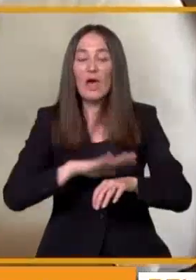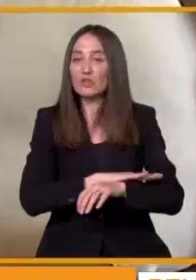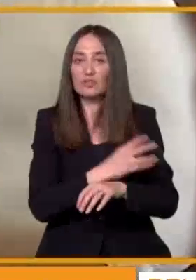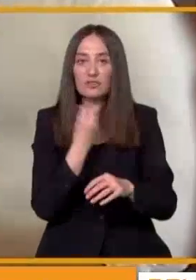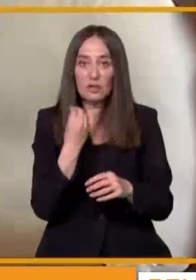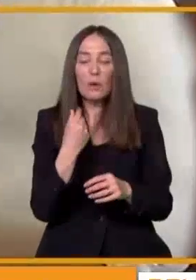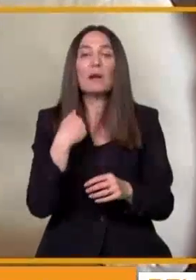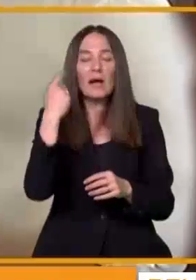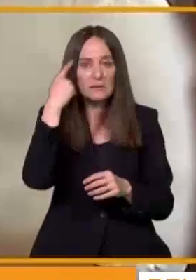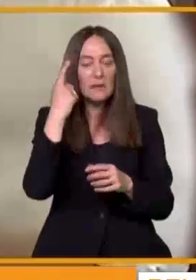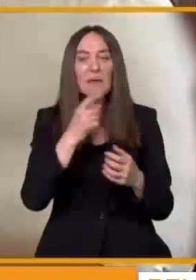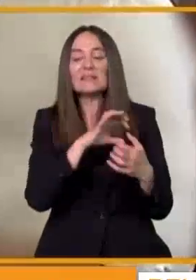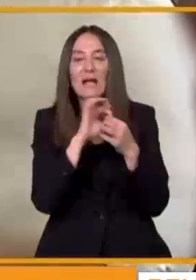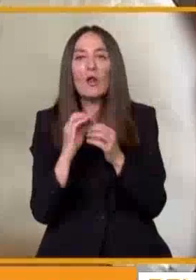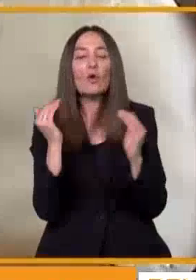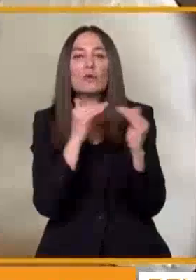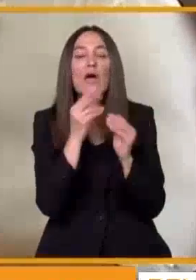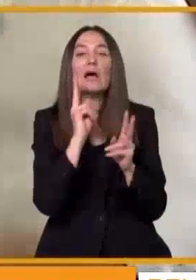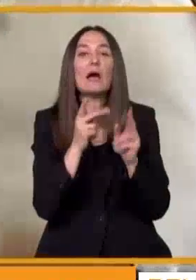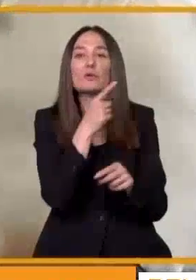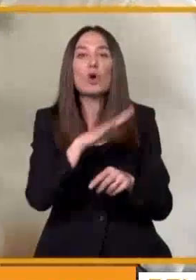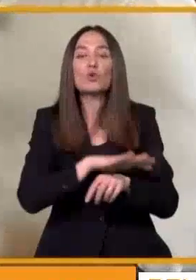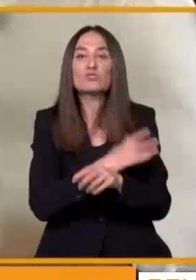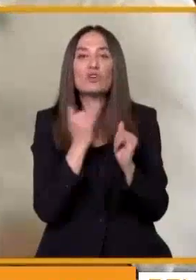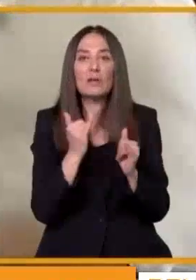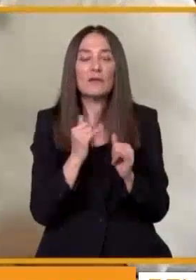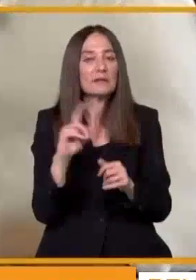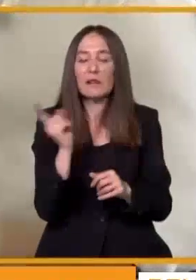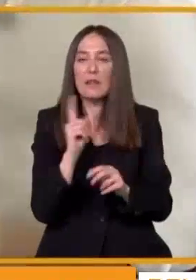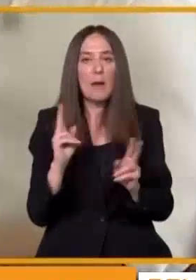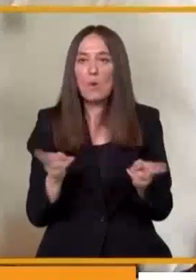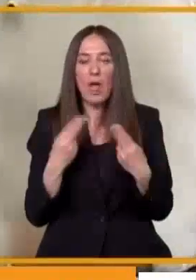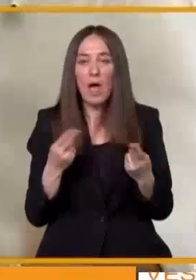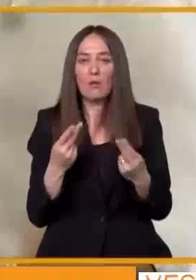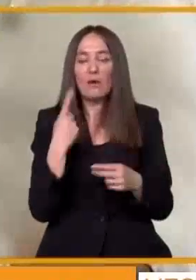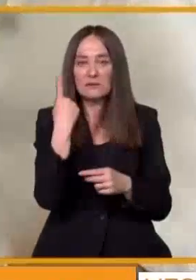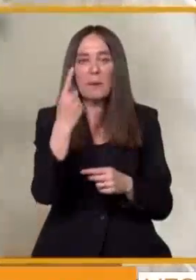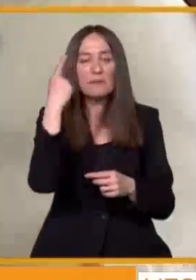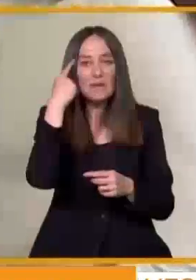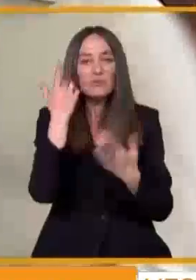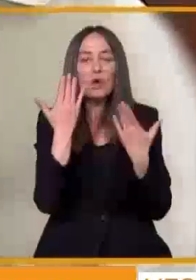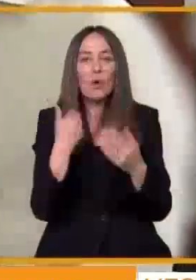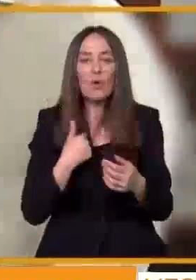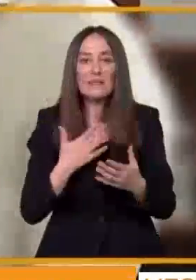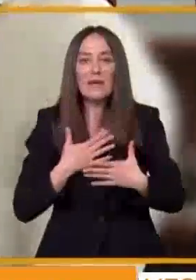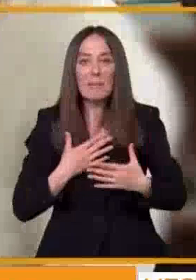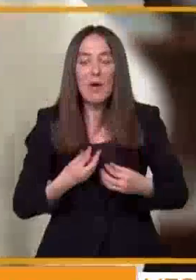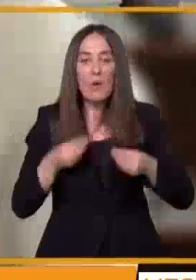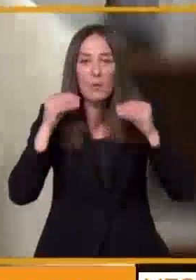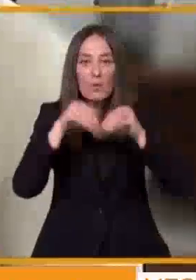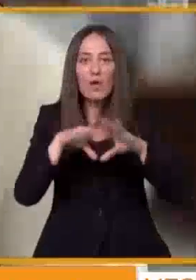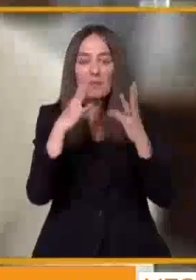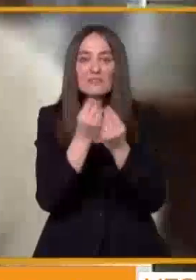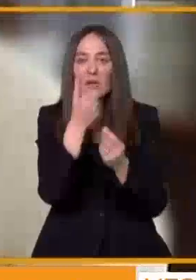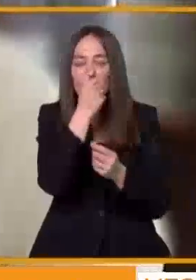dobro. Znam da ste u stalnom kontaktu, kako se on osjeća danas? Pa nije mu lako. Dakle, Filipe, vi sami znate koliko je uneo sebe u sve ovo što se